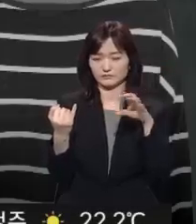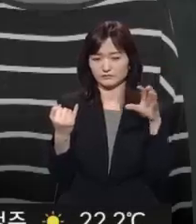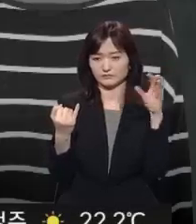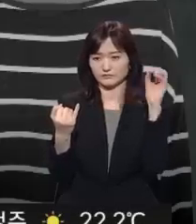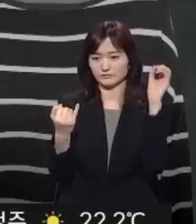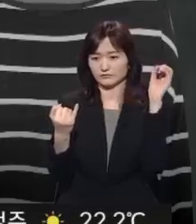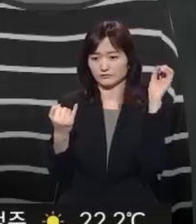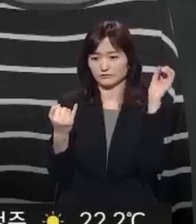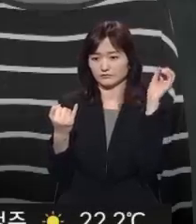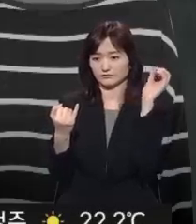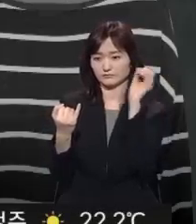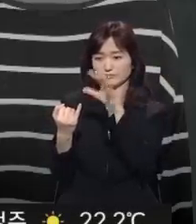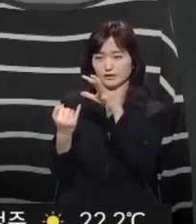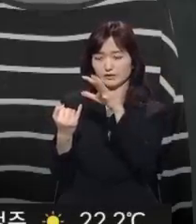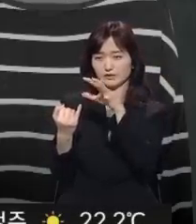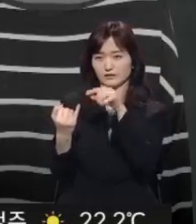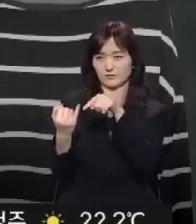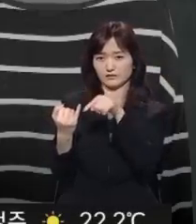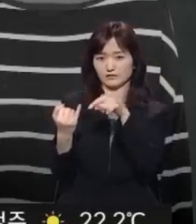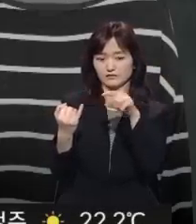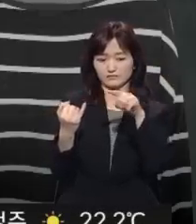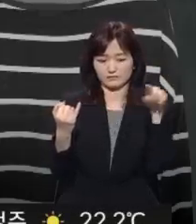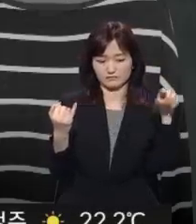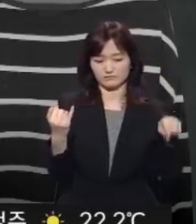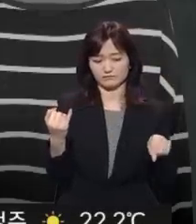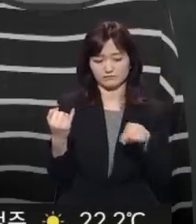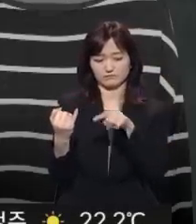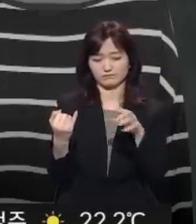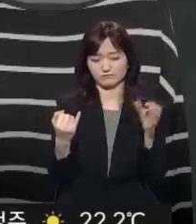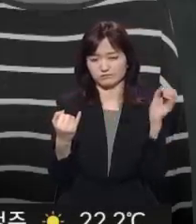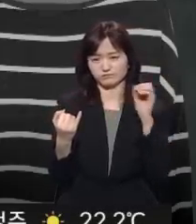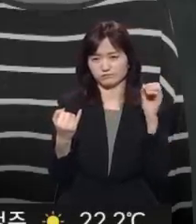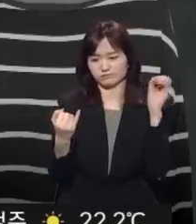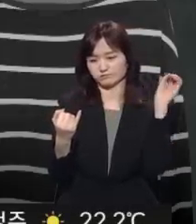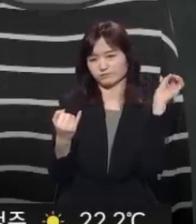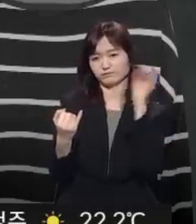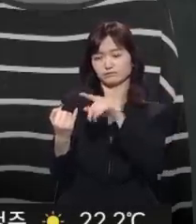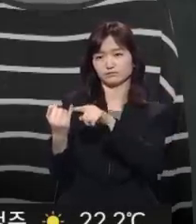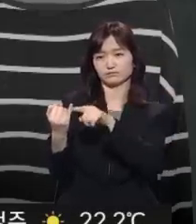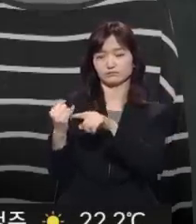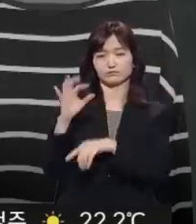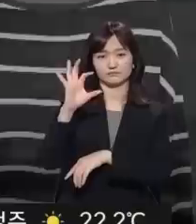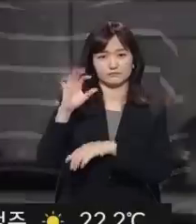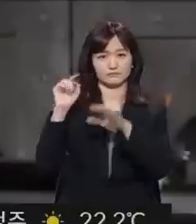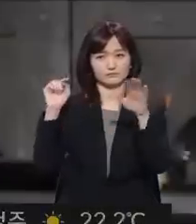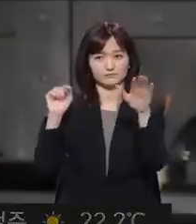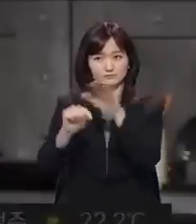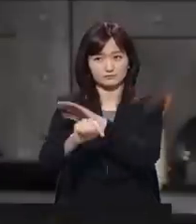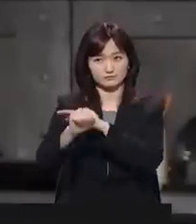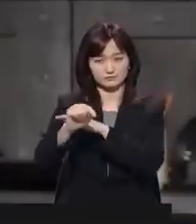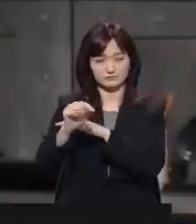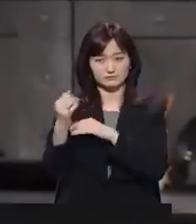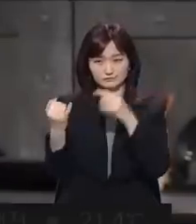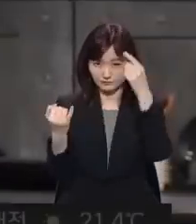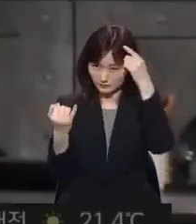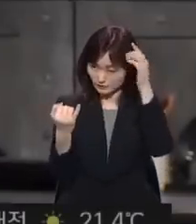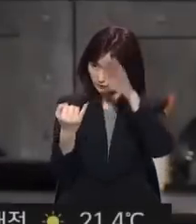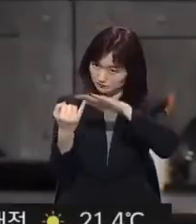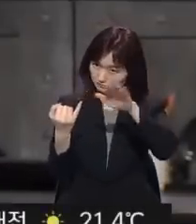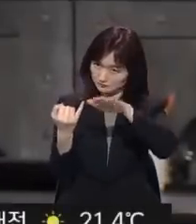그러니까 실수로 터져가지고 내용물이 머리에 많이 묻어가지고 화장실에 가서 그거를 털어줬다고 하는데